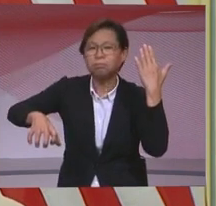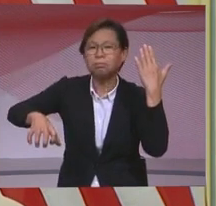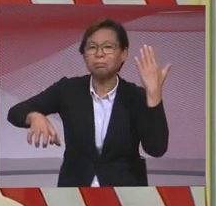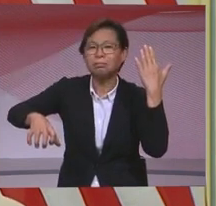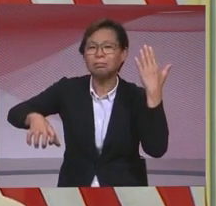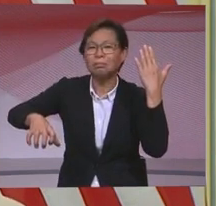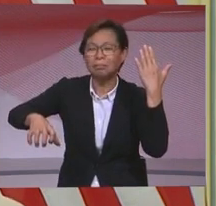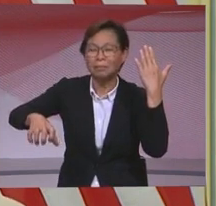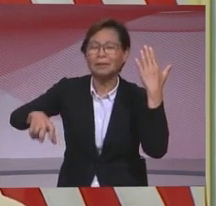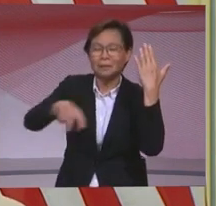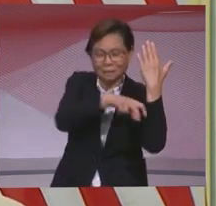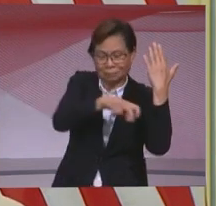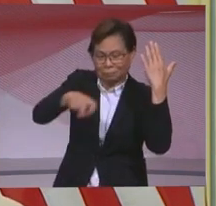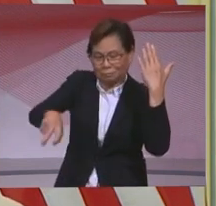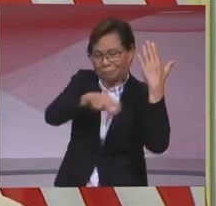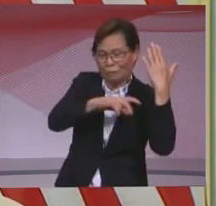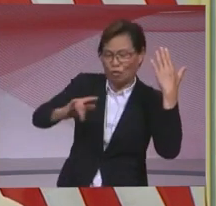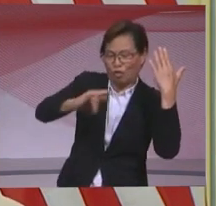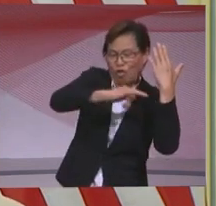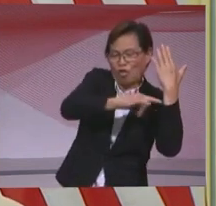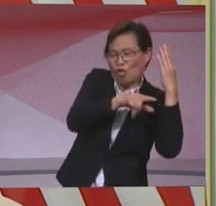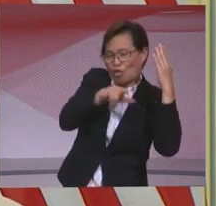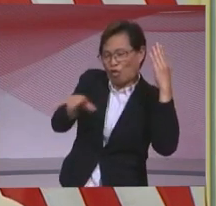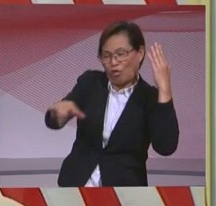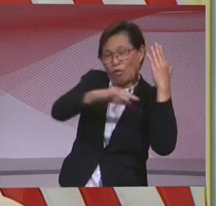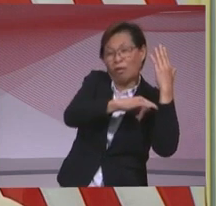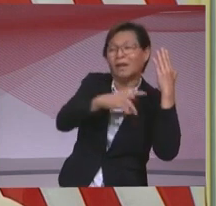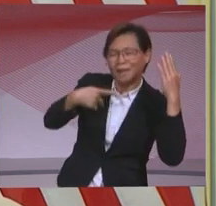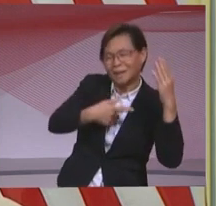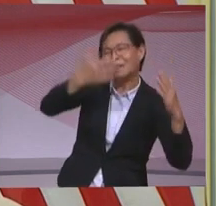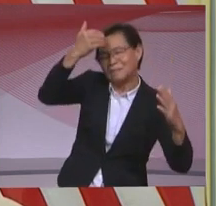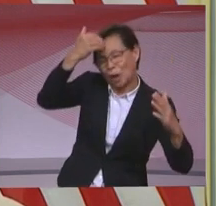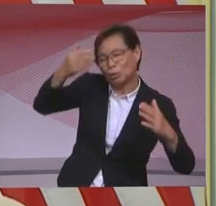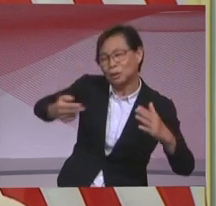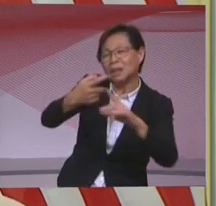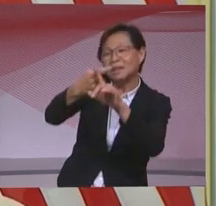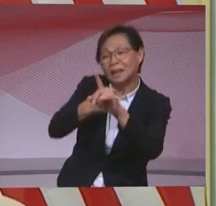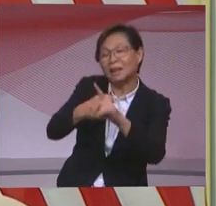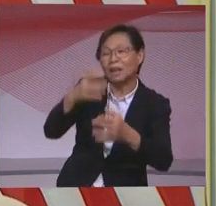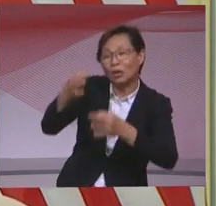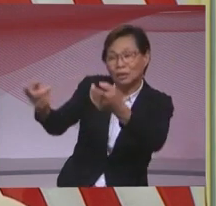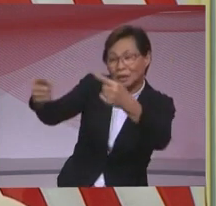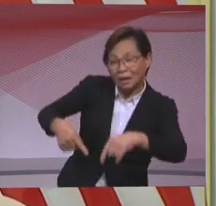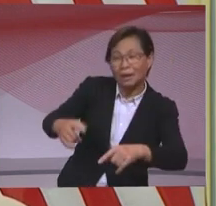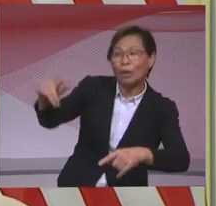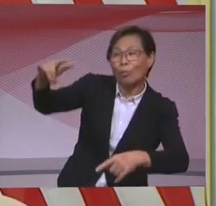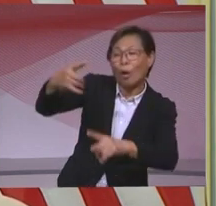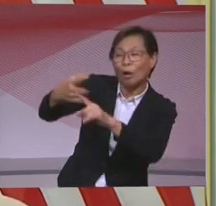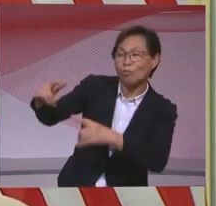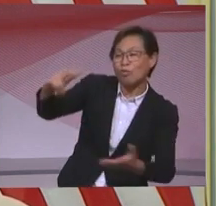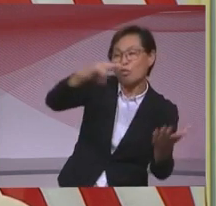merupakan rentas negeri dan kita tahu sejarah daripada mana dia datang. Kalau dia datang